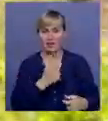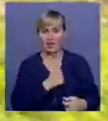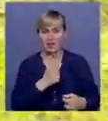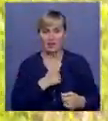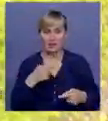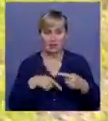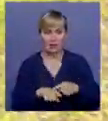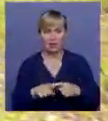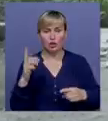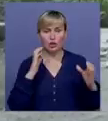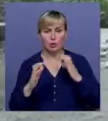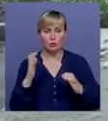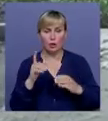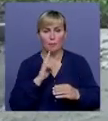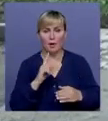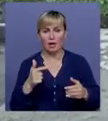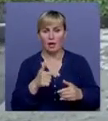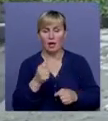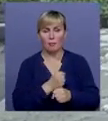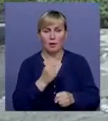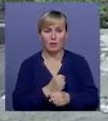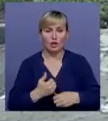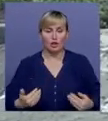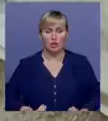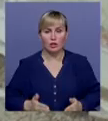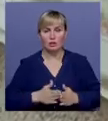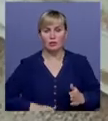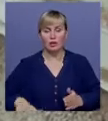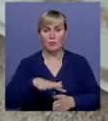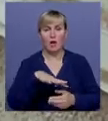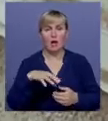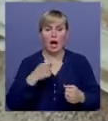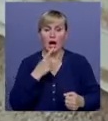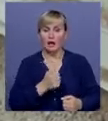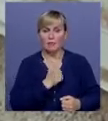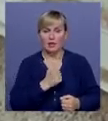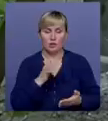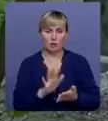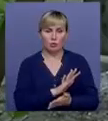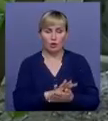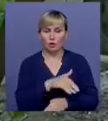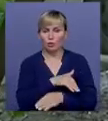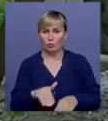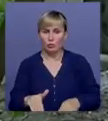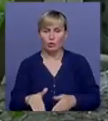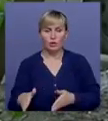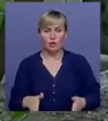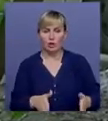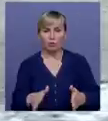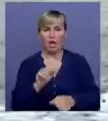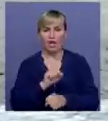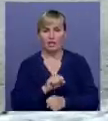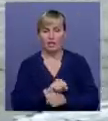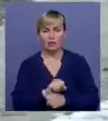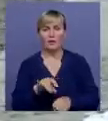военно-инженерного института. Пока гражданские коллеги обрабатывают жилые массивы, армейские подразделения дезинфицируют улицы, тротуары, остановки,